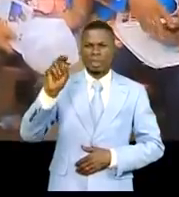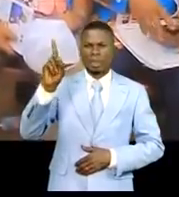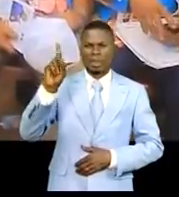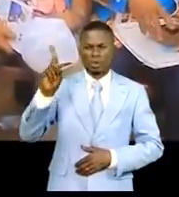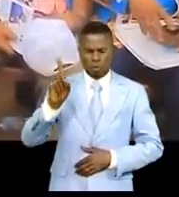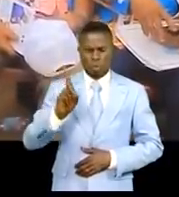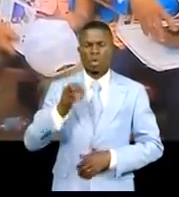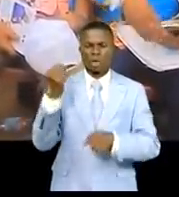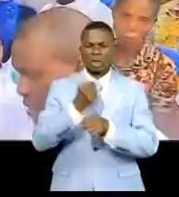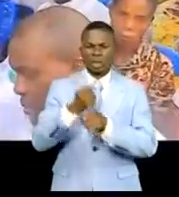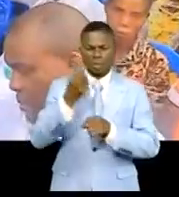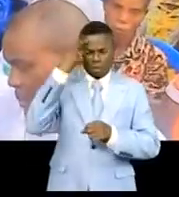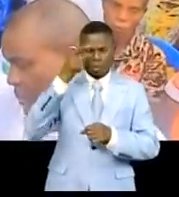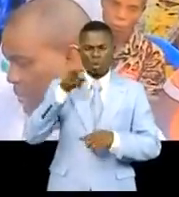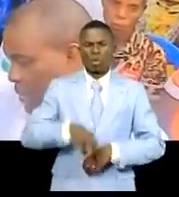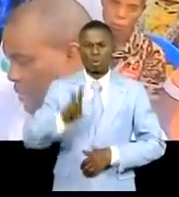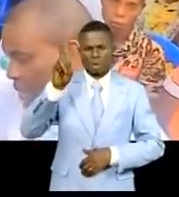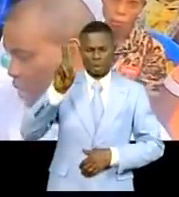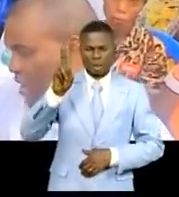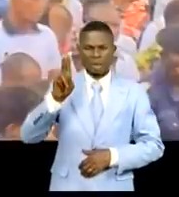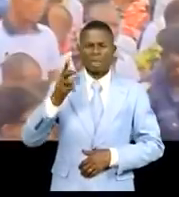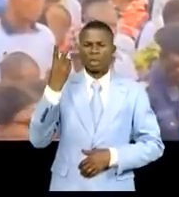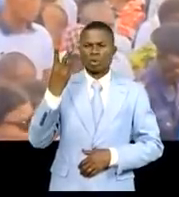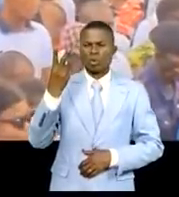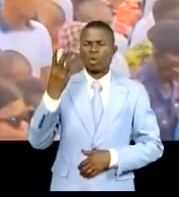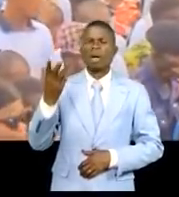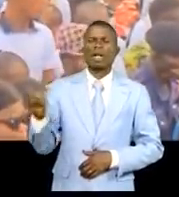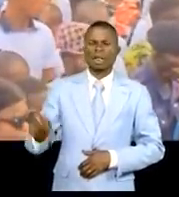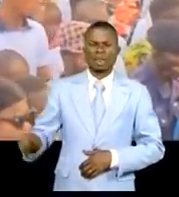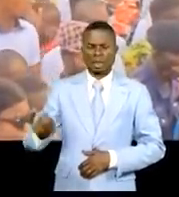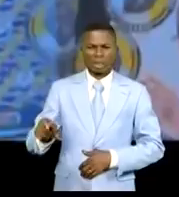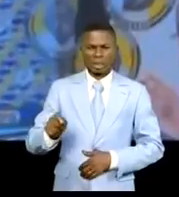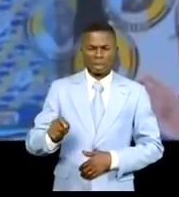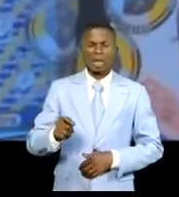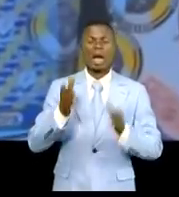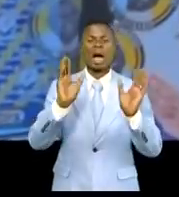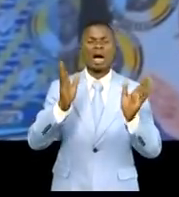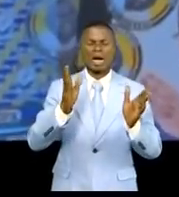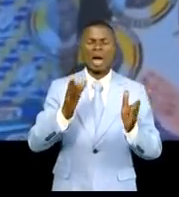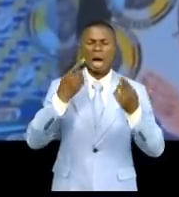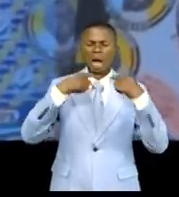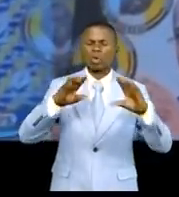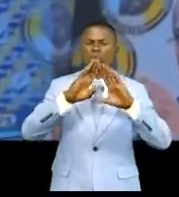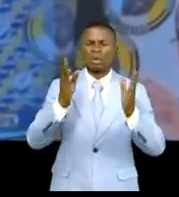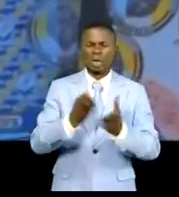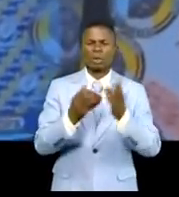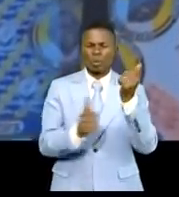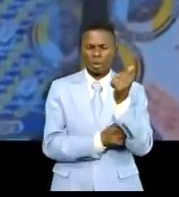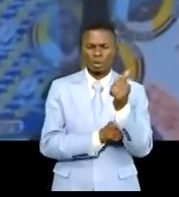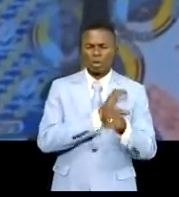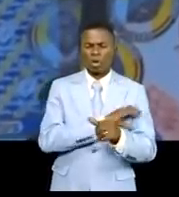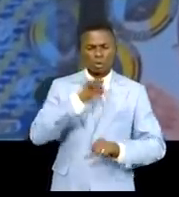à Kasangulu, Kimvula et Madimba. Pour ce faire, une sévère mise en garde a été adressée à tous